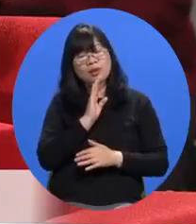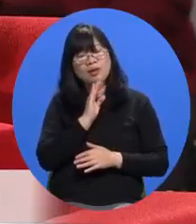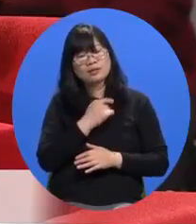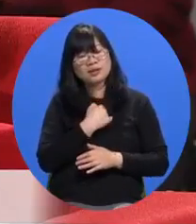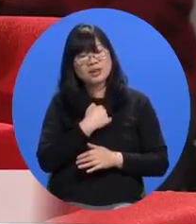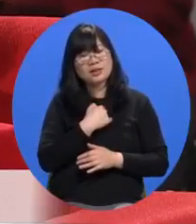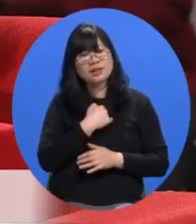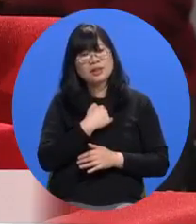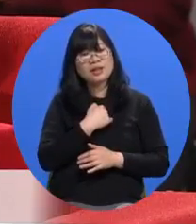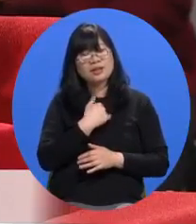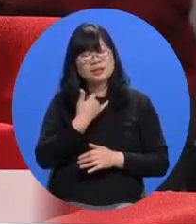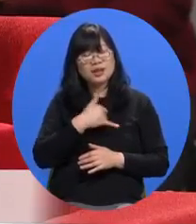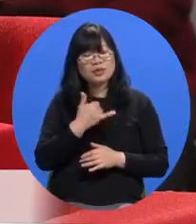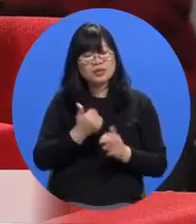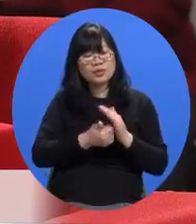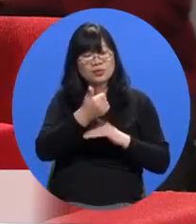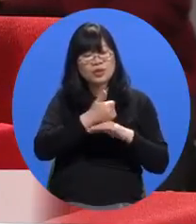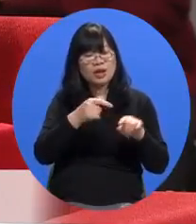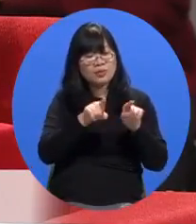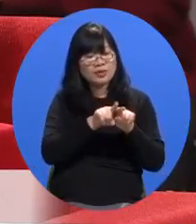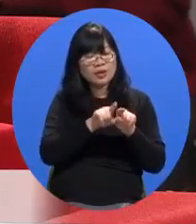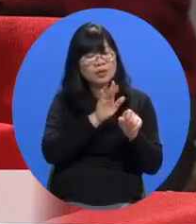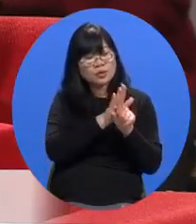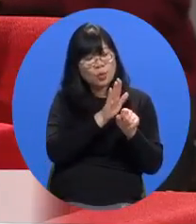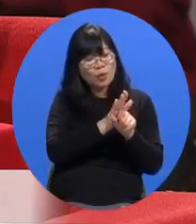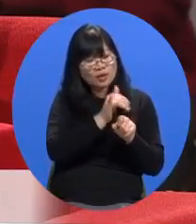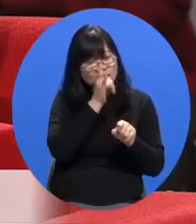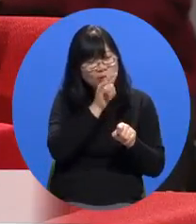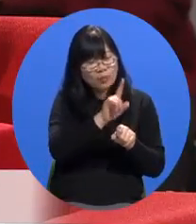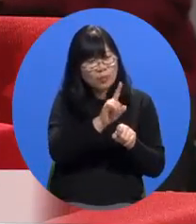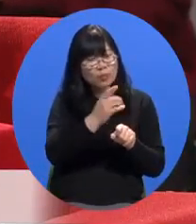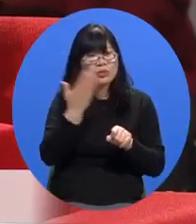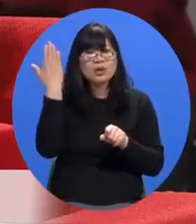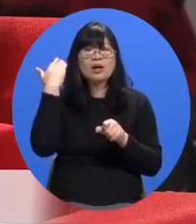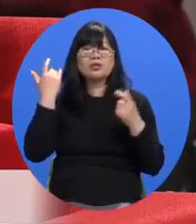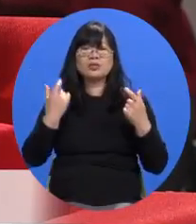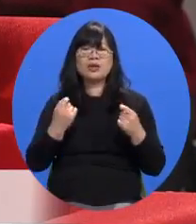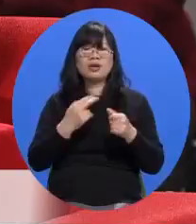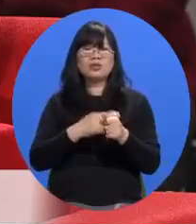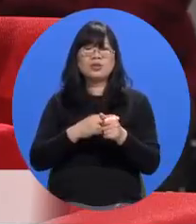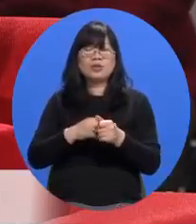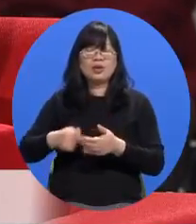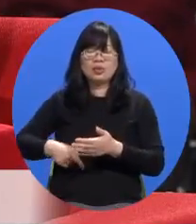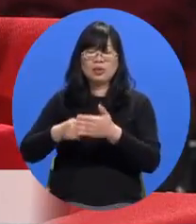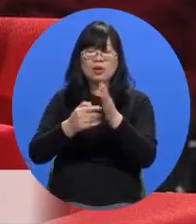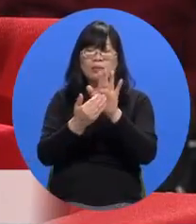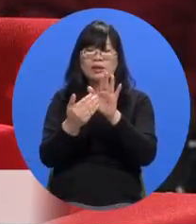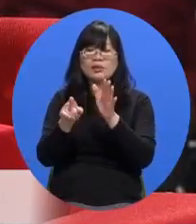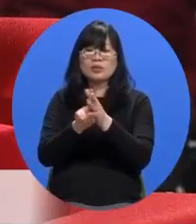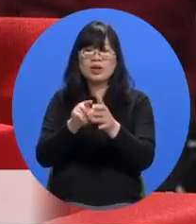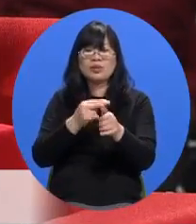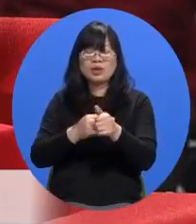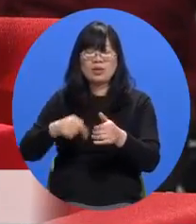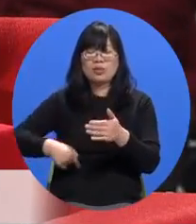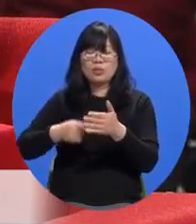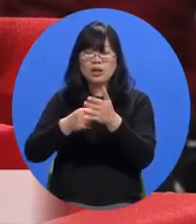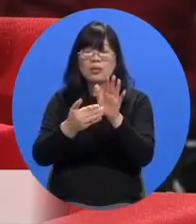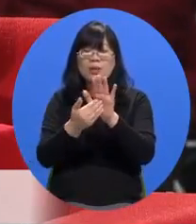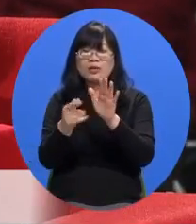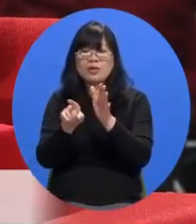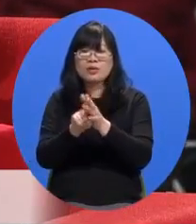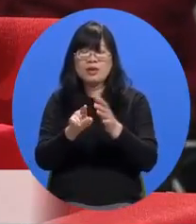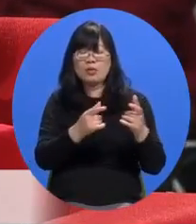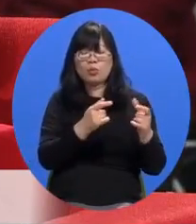아이들의 성공을 위해서 함께 우리가 어떻게 도울 것인가지 과거처럼 뭐 교장의 독단을 막기 위해서 혹은 교사의 독단을 막기 위해서